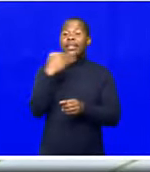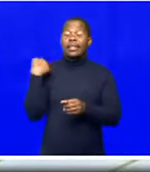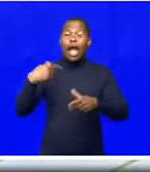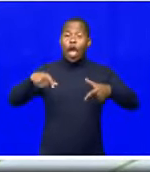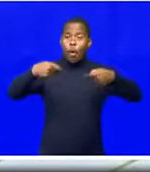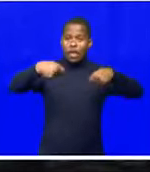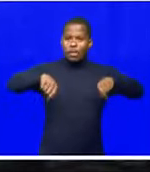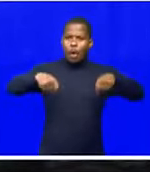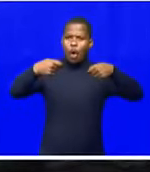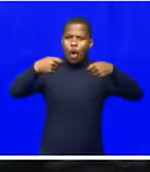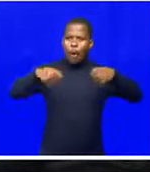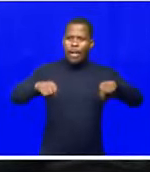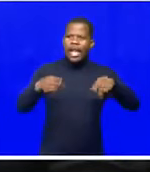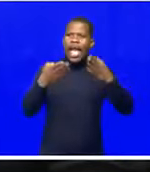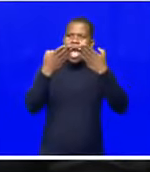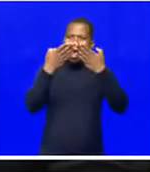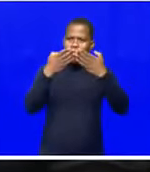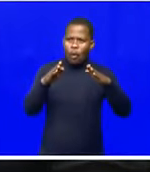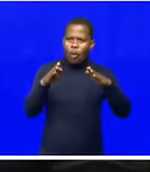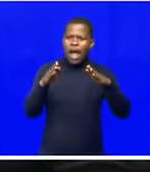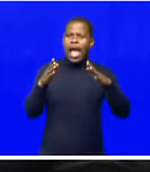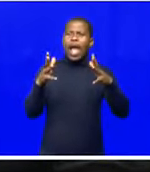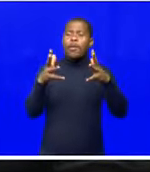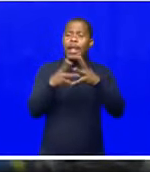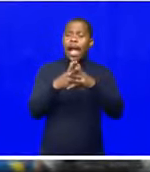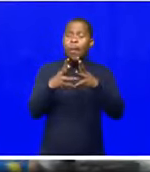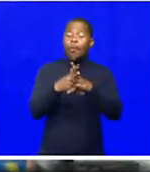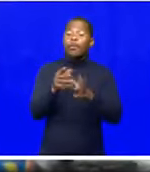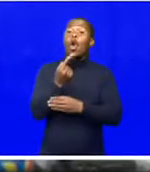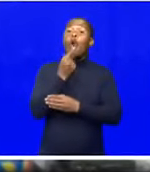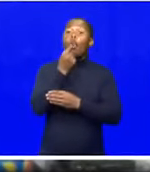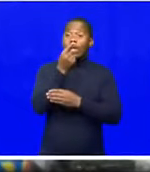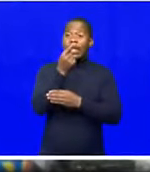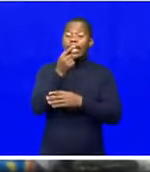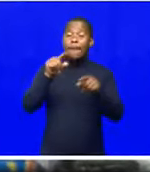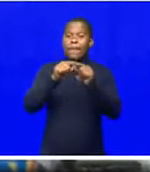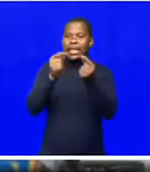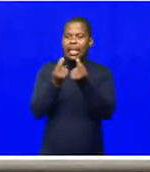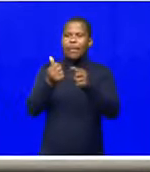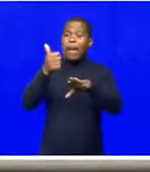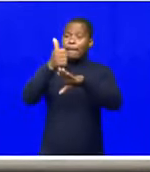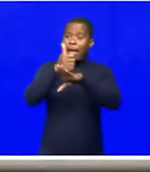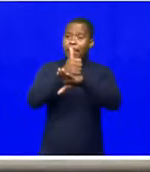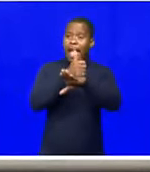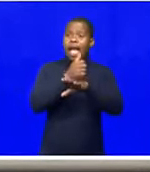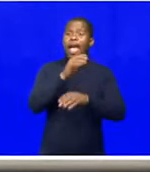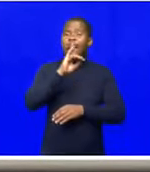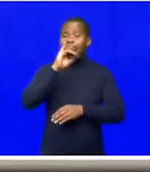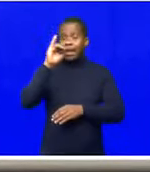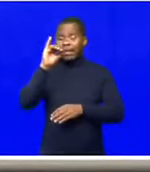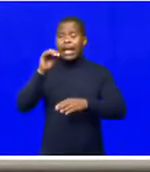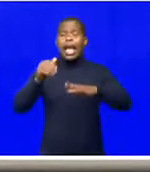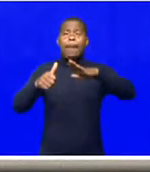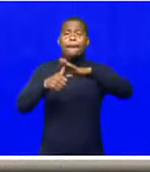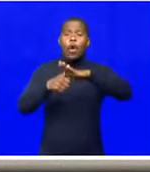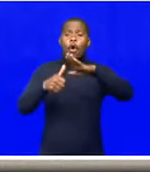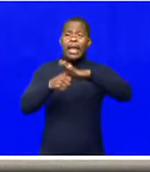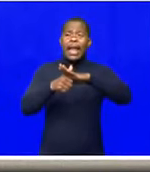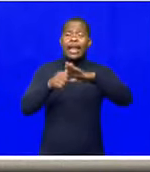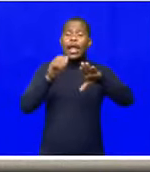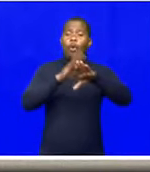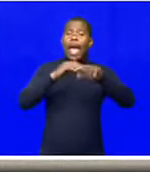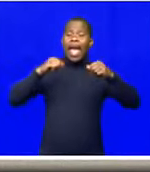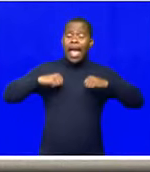uvetile ukuthi baphathi betemidlalo ucele bahambise phambili tidzingo tebadlali kunetidzingo tabo. Lesotho has worked